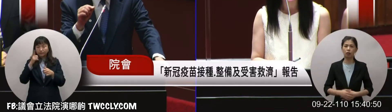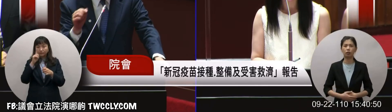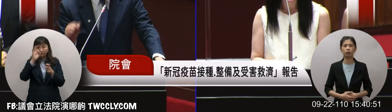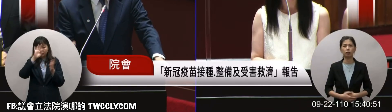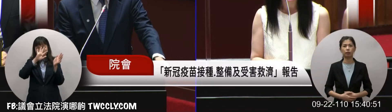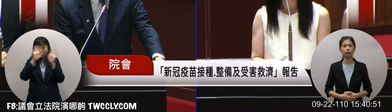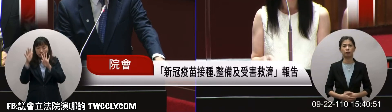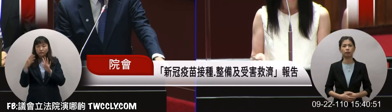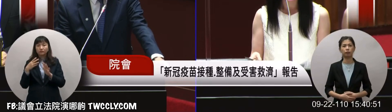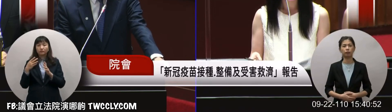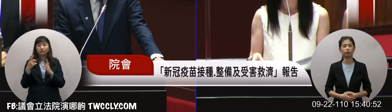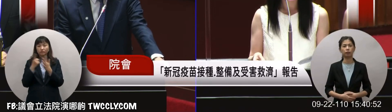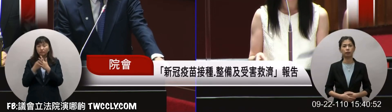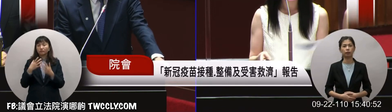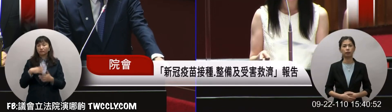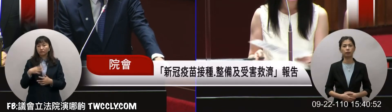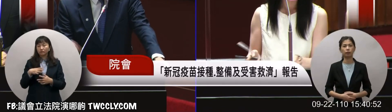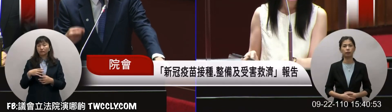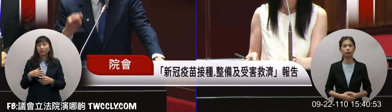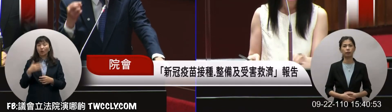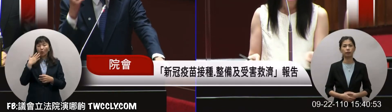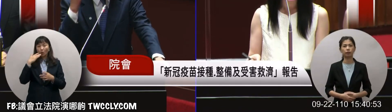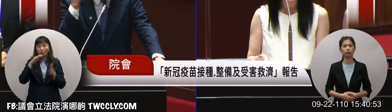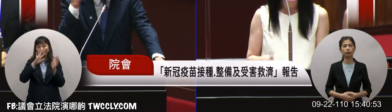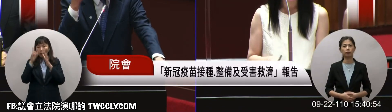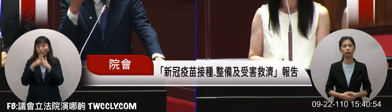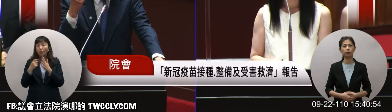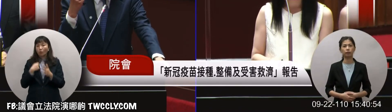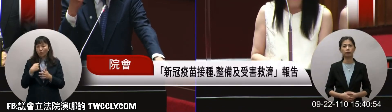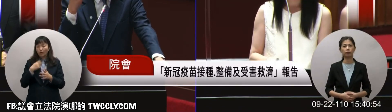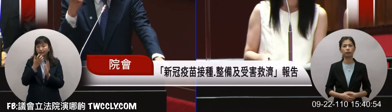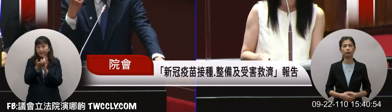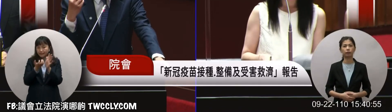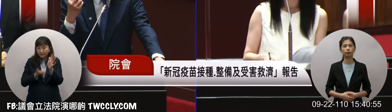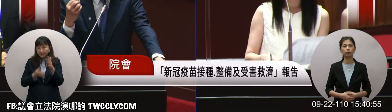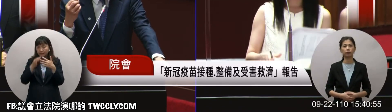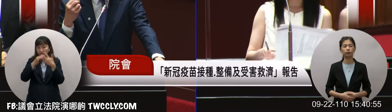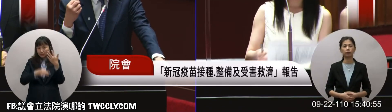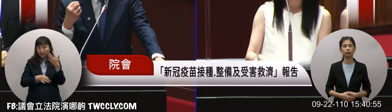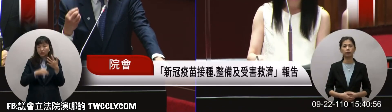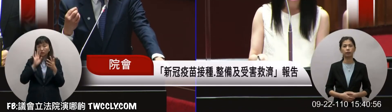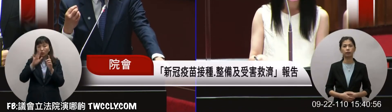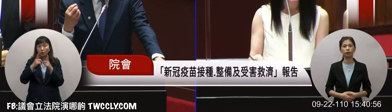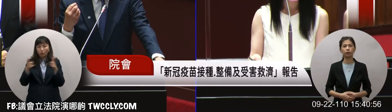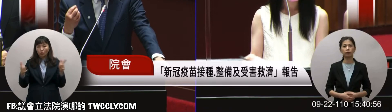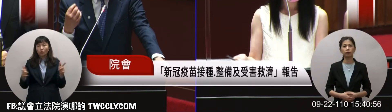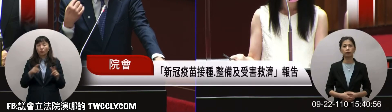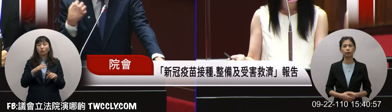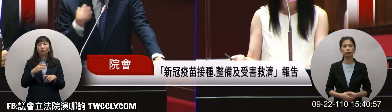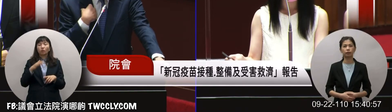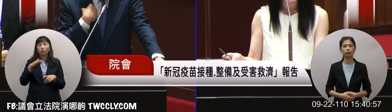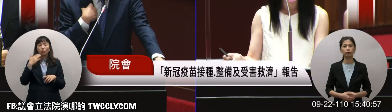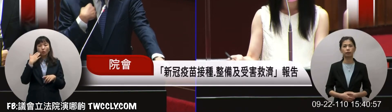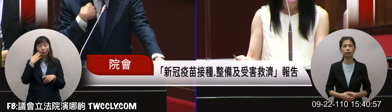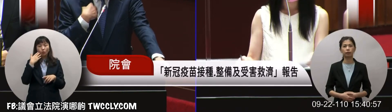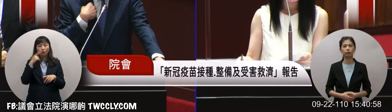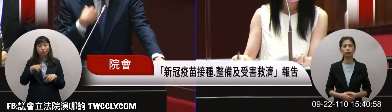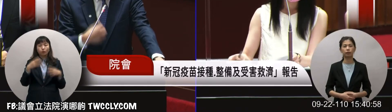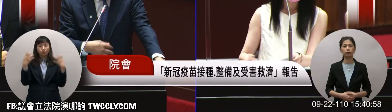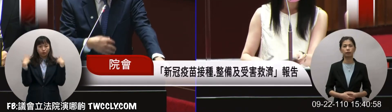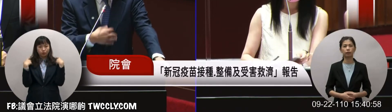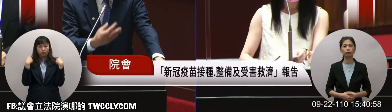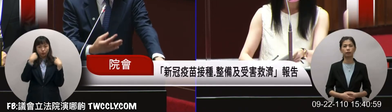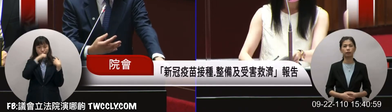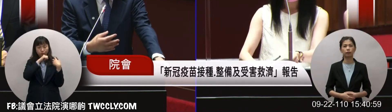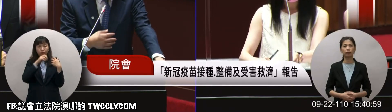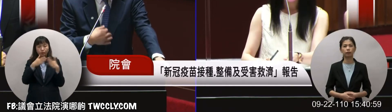状况弄清楚嘛，对不对？状况在假设的前提有非常非常的多，那我们当然有责任